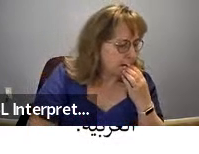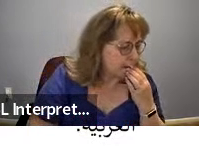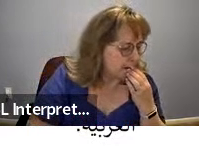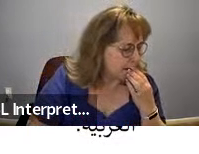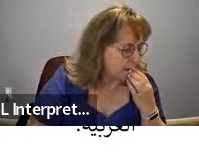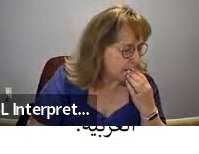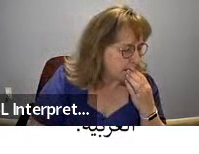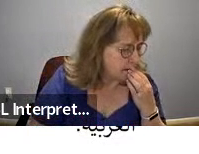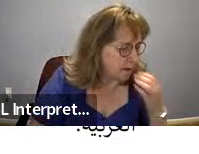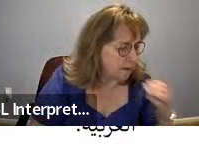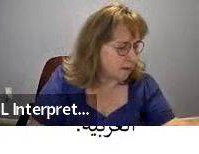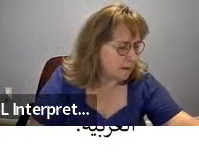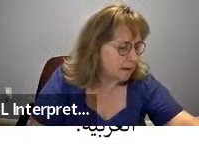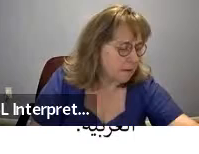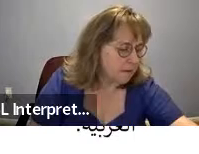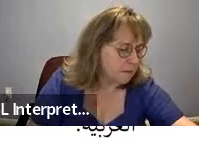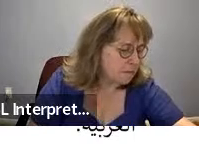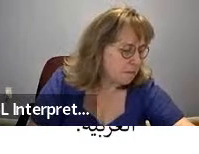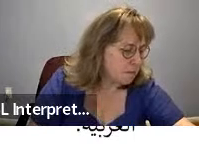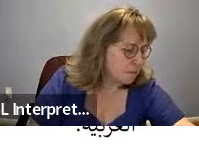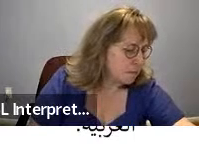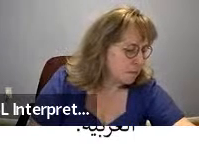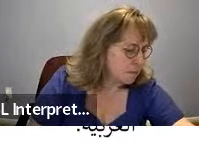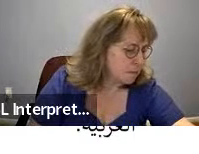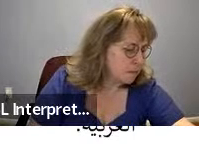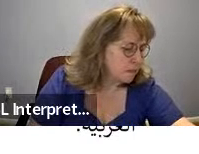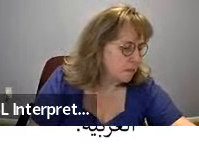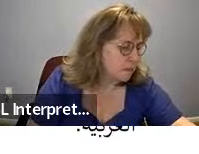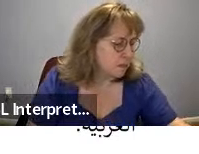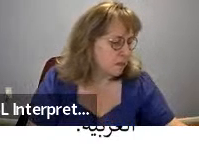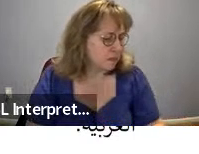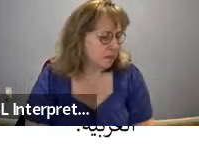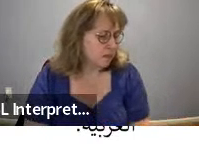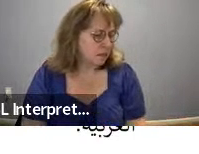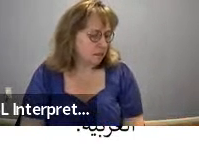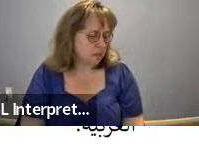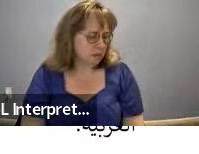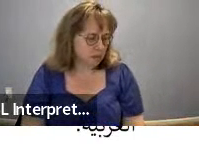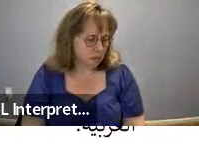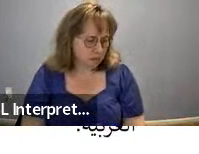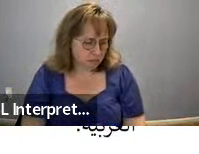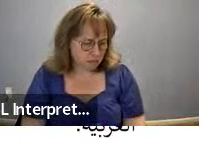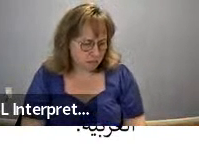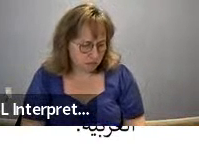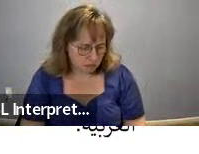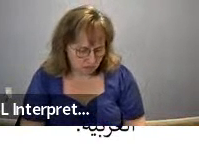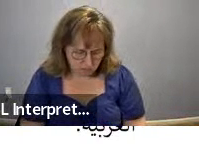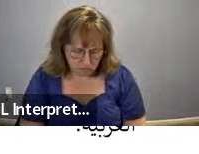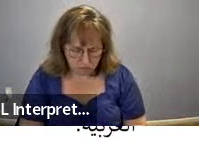بس ضروري تكون بتختار قناة سمعية النهاردة